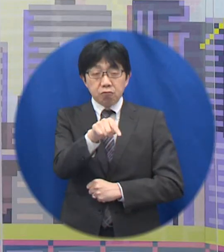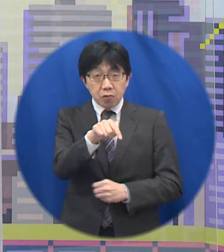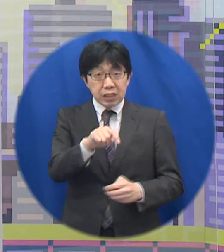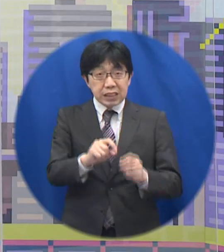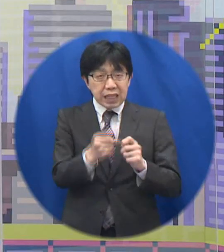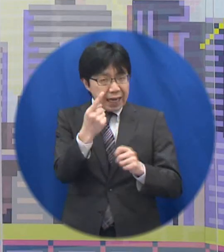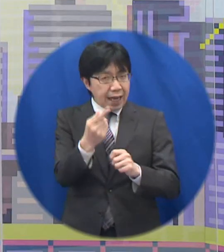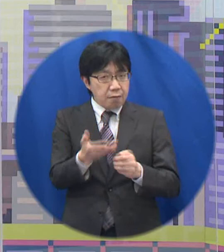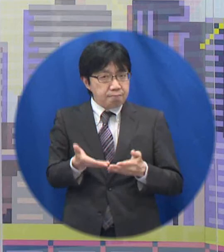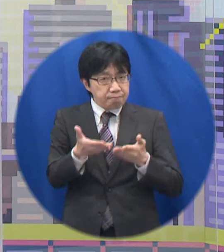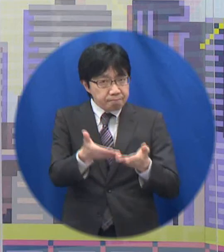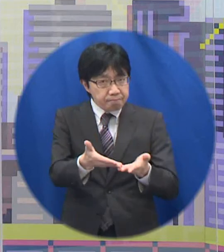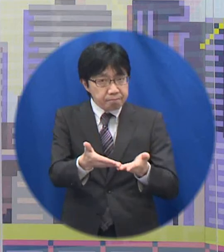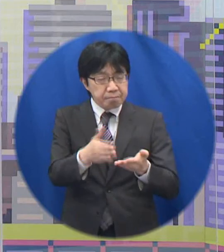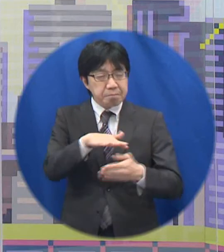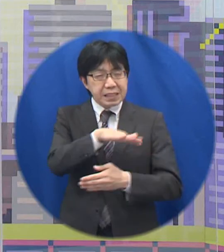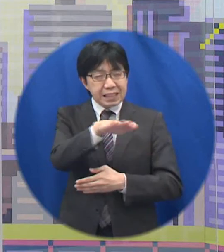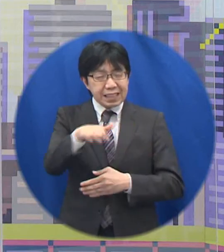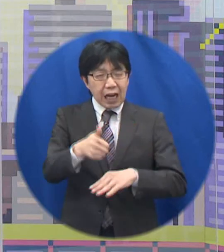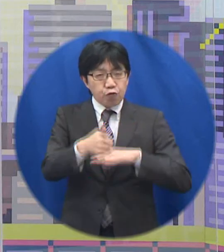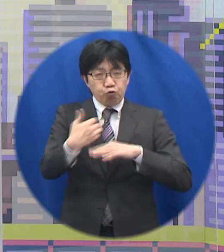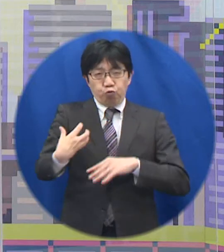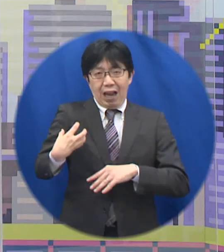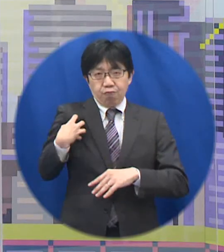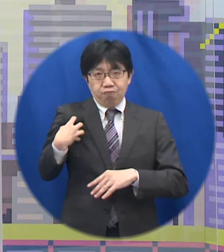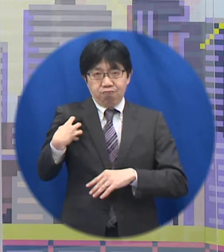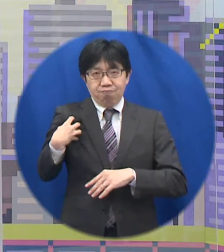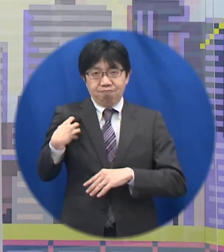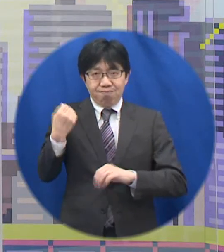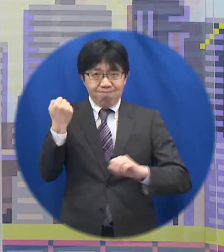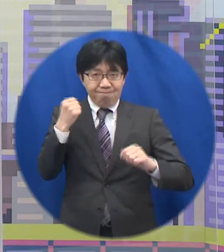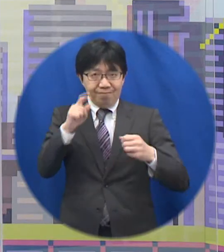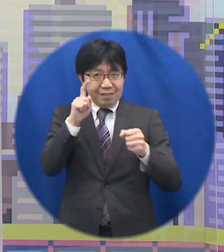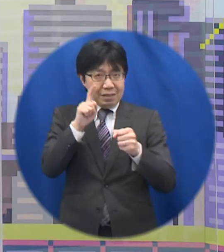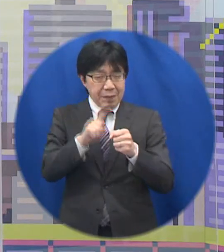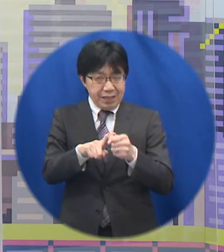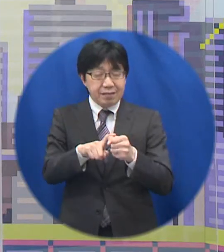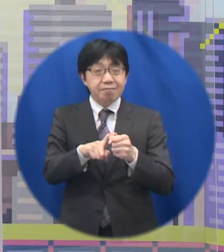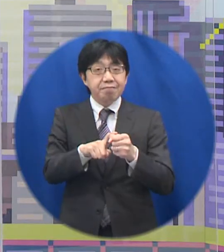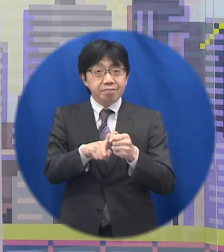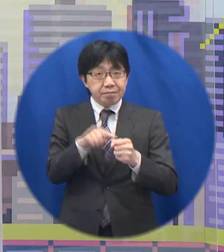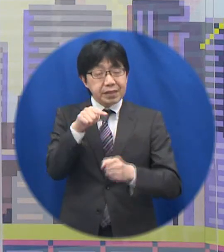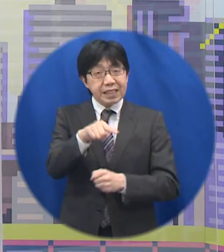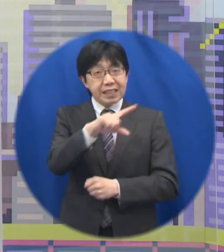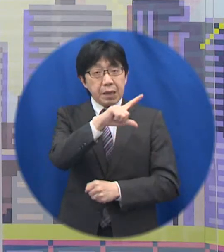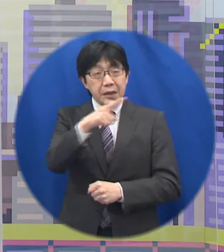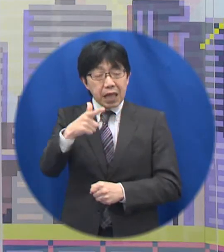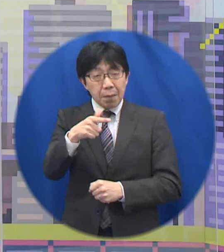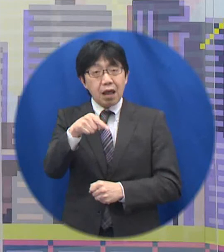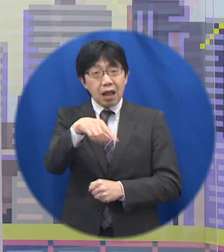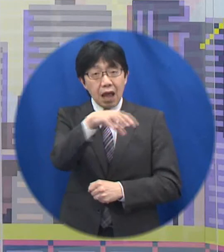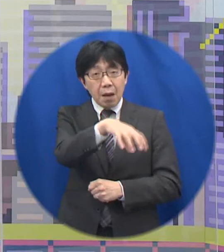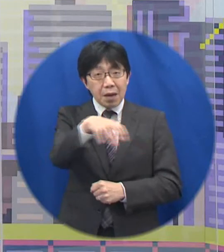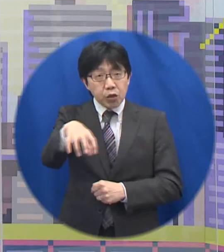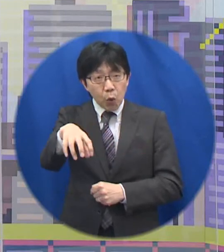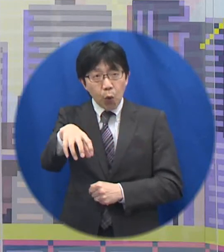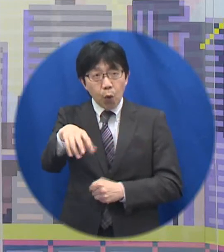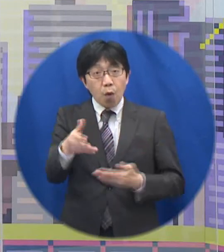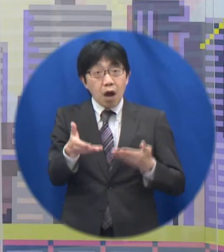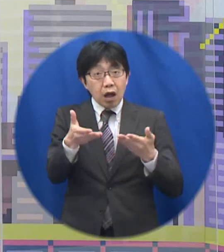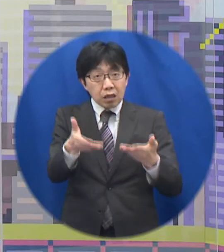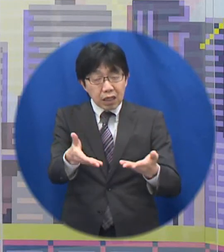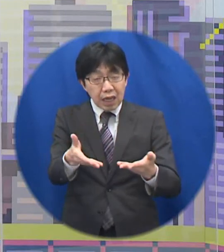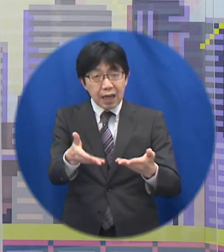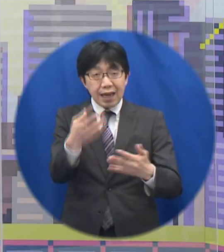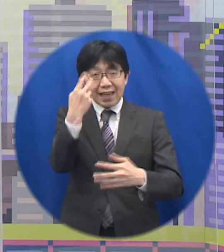り、誰もが主役になれるチャンスを持つことができるよう、さまざまな機会を通じて芸術